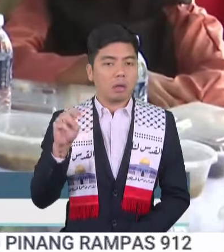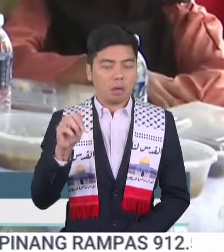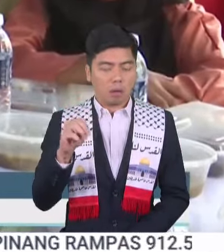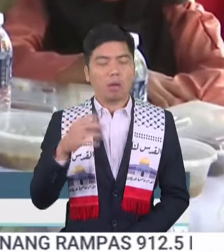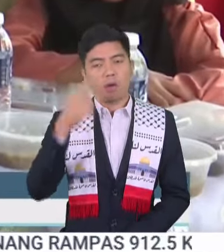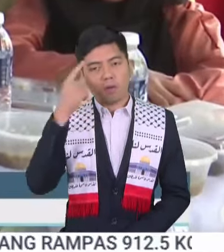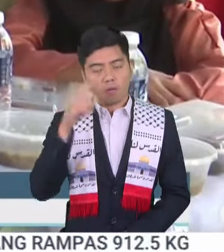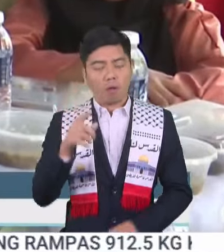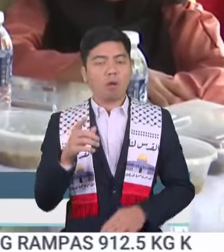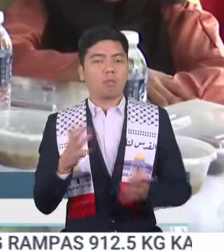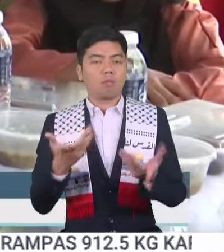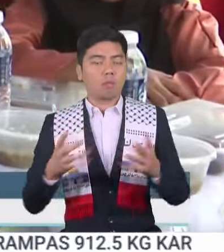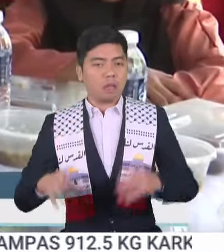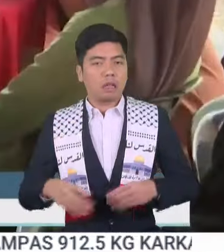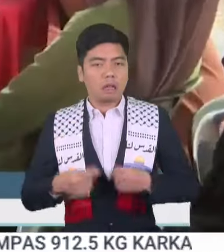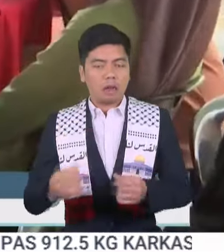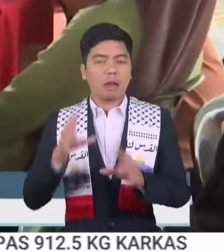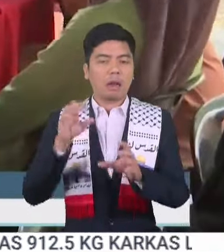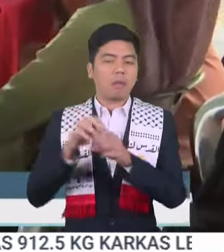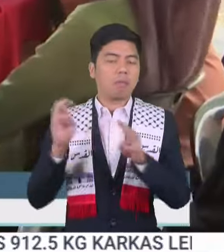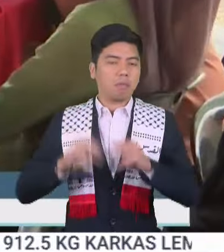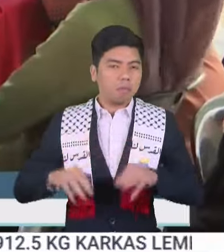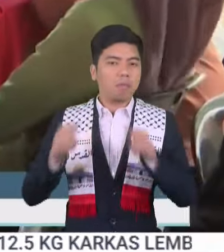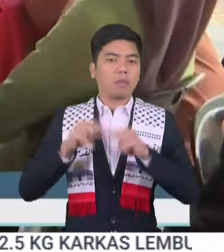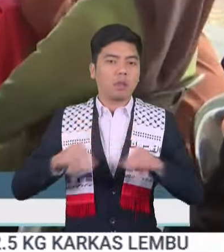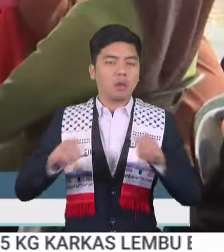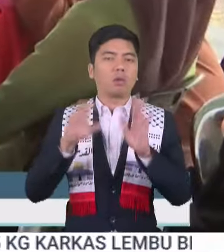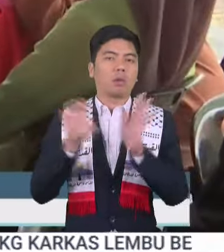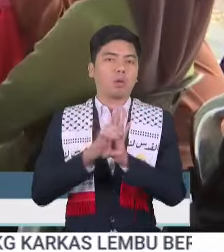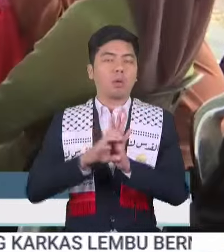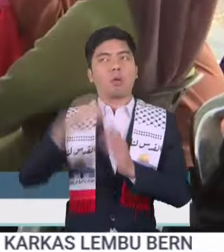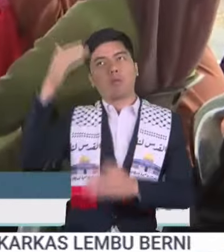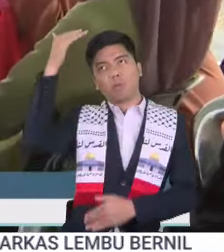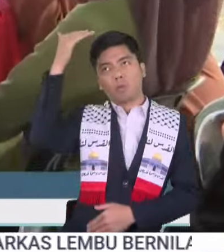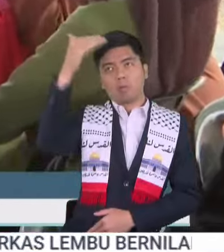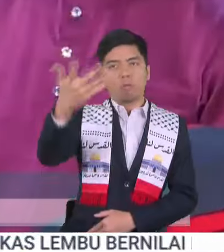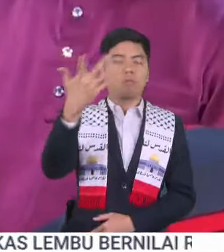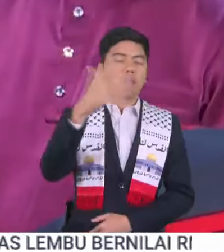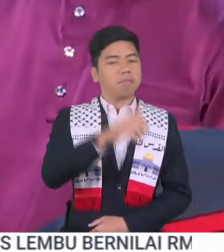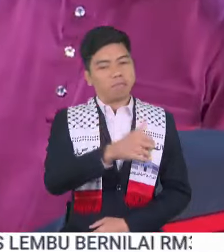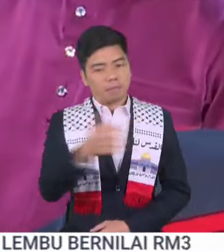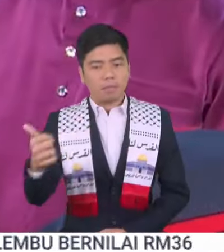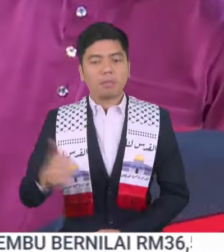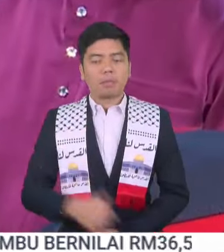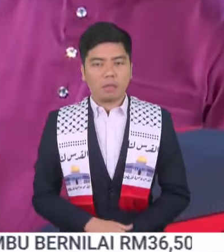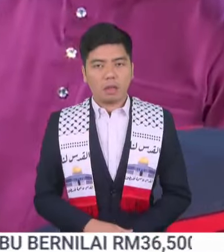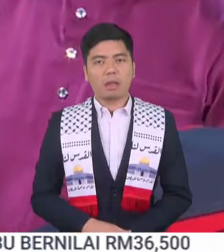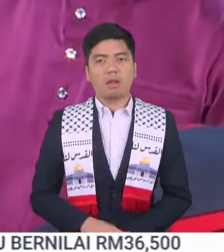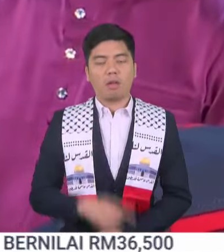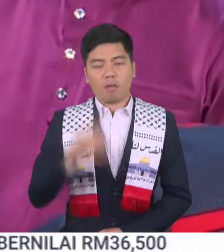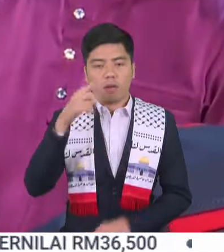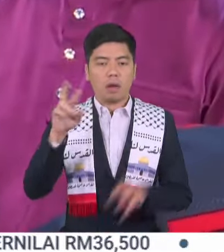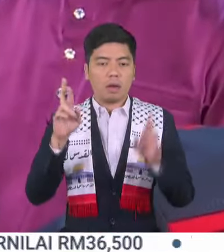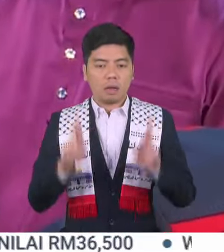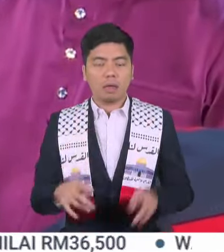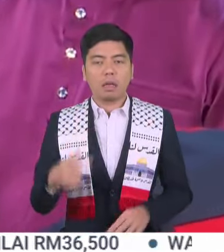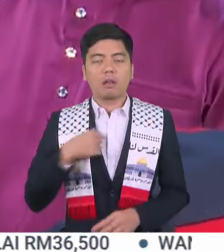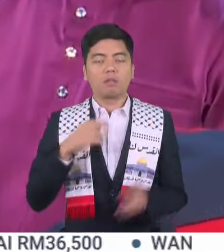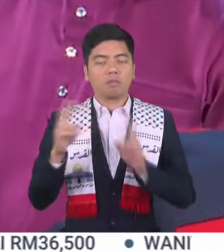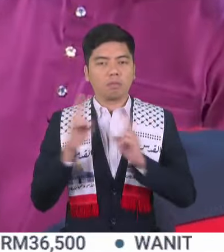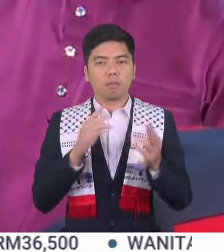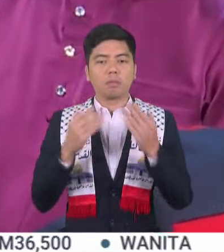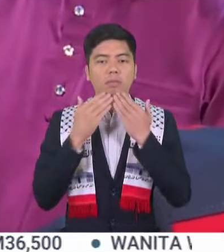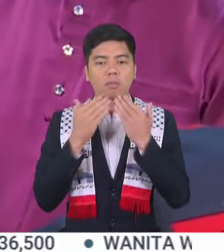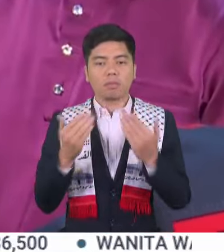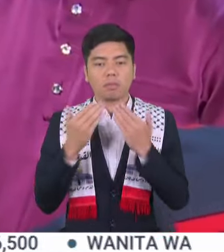pulih keperluan-keperluan yang ada di masjid itulah, terutamanya mungkin bumbung, atap dan sebagainya. Jadi saya bagi pihak rakyat, saya ucapkan terima kasihlah